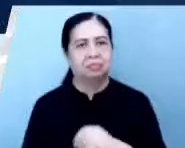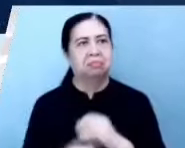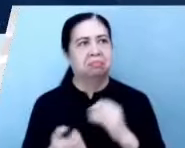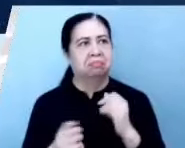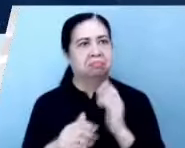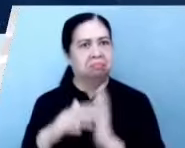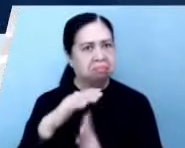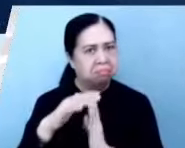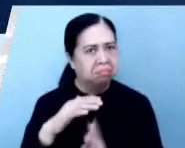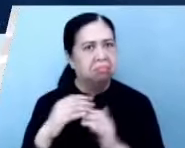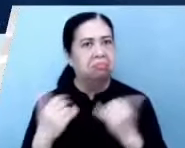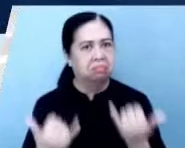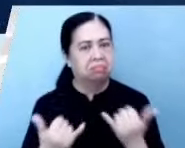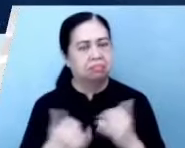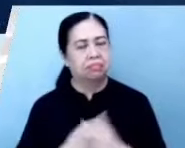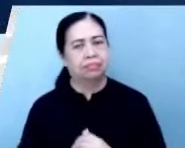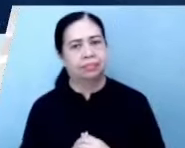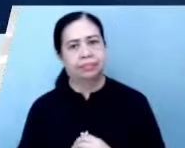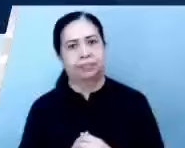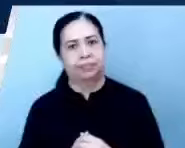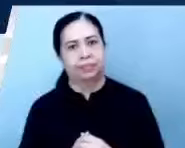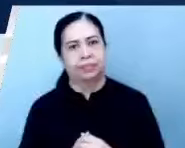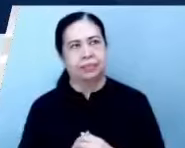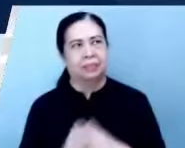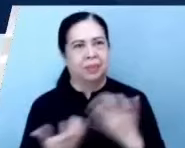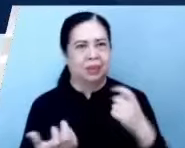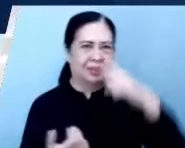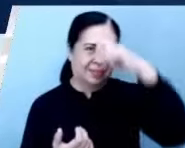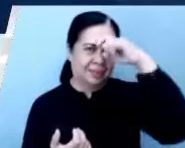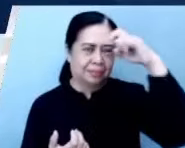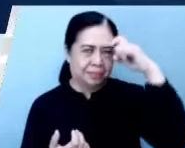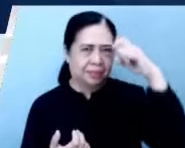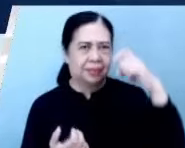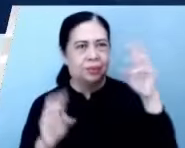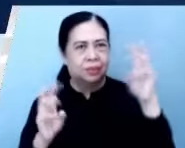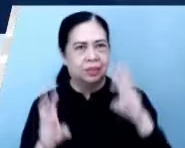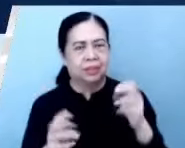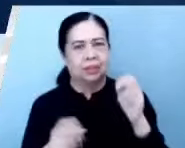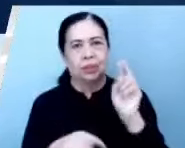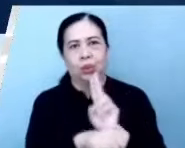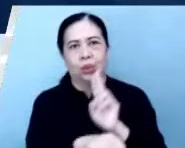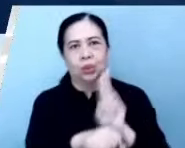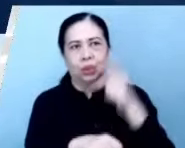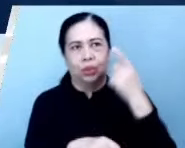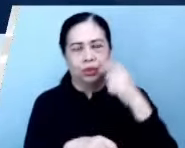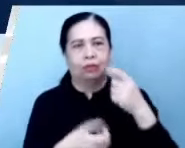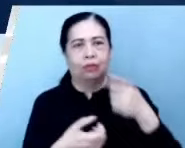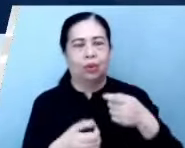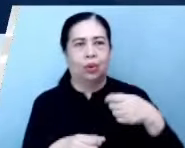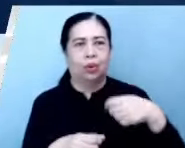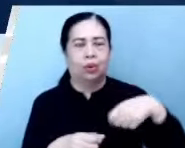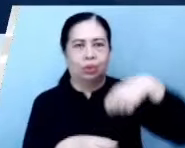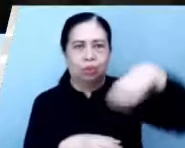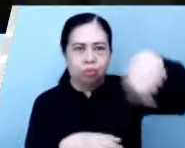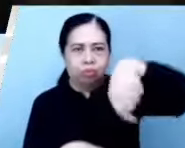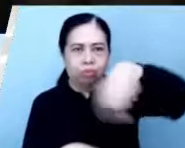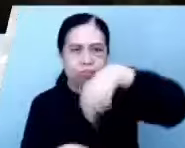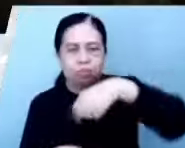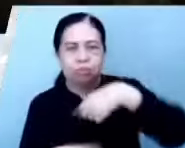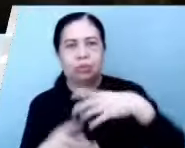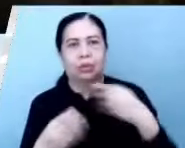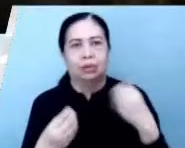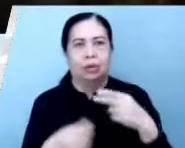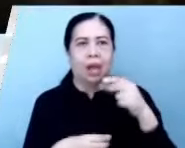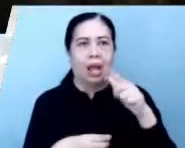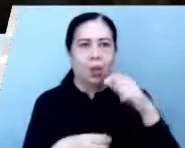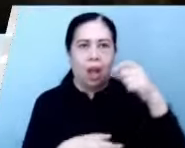dahil mainit pa ang panahon. Gamit sa mga matatamis. Sa mga minatamis, panghalo-halo. Sa